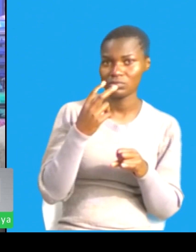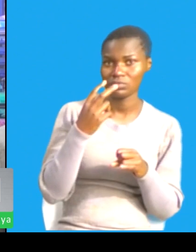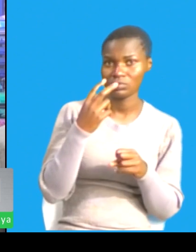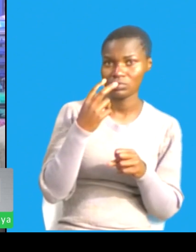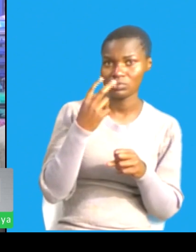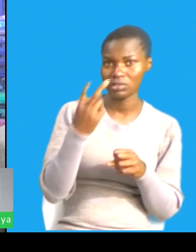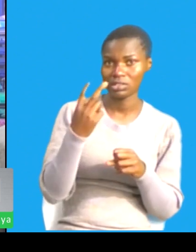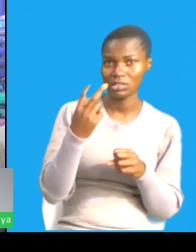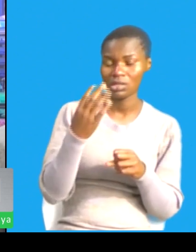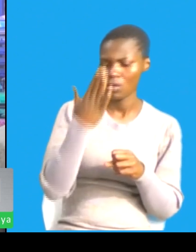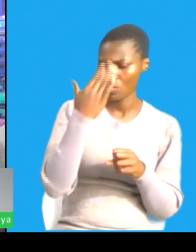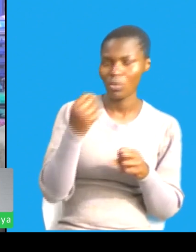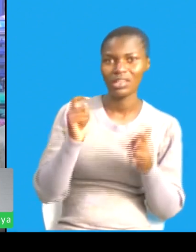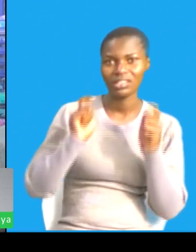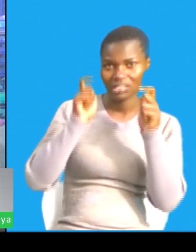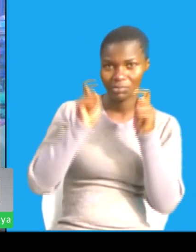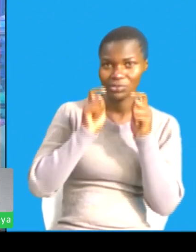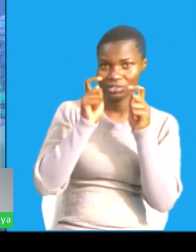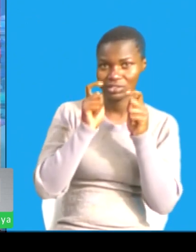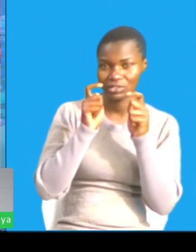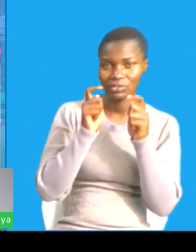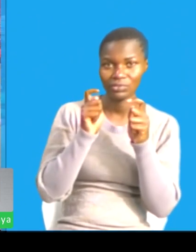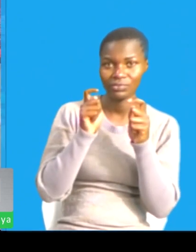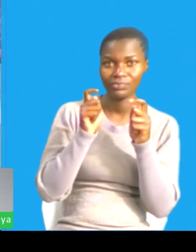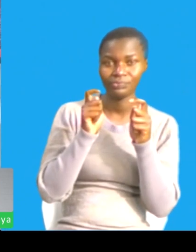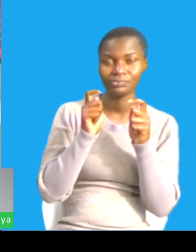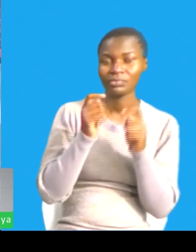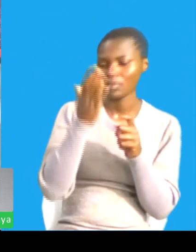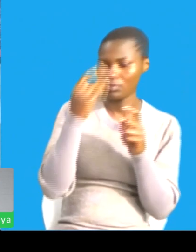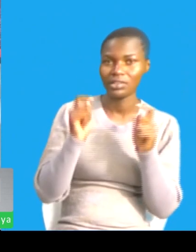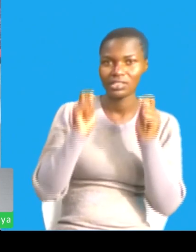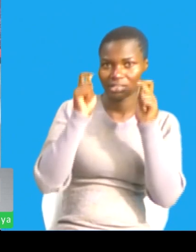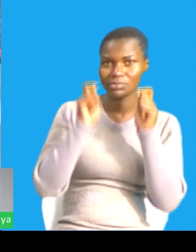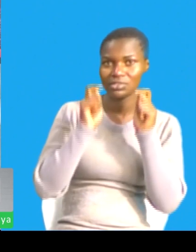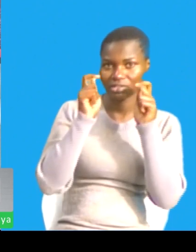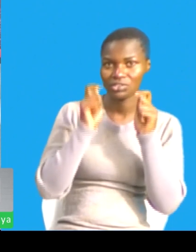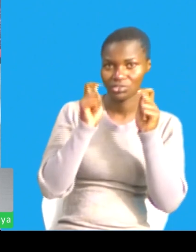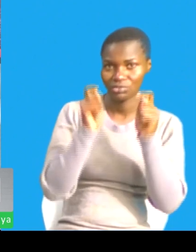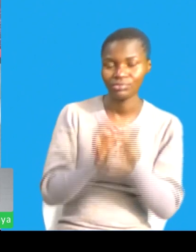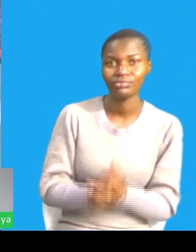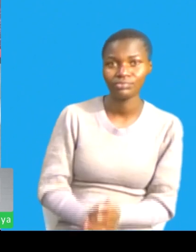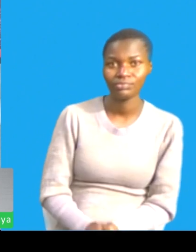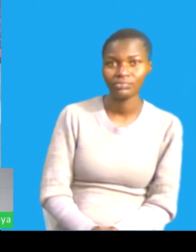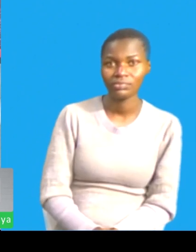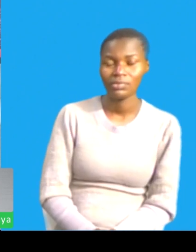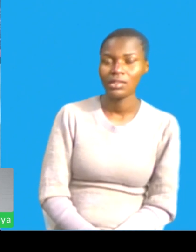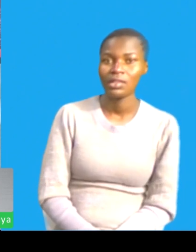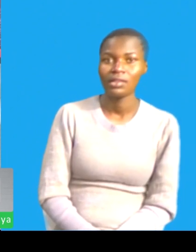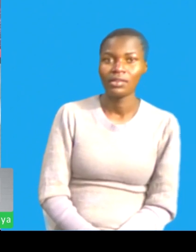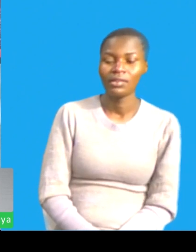them demons. Actually, they're supposed to be demos. Demos. Why are these demos? Demonstrations.